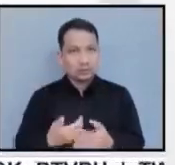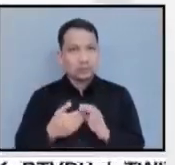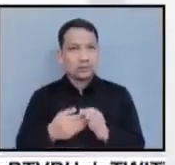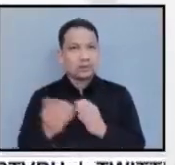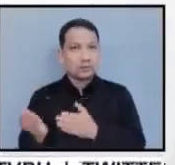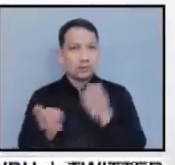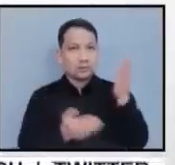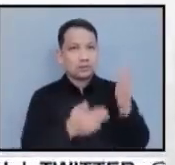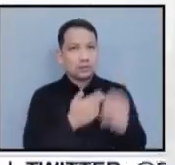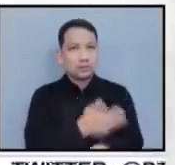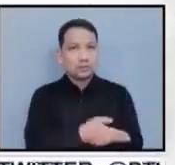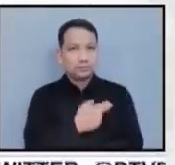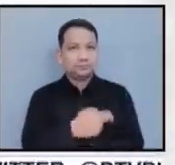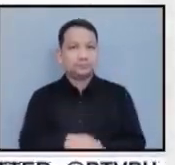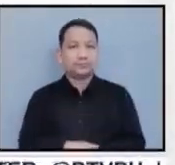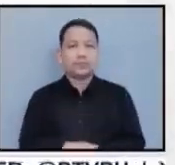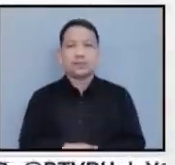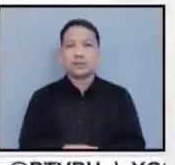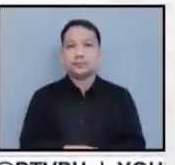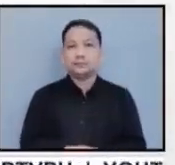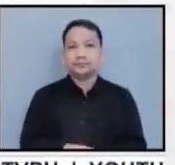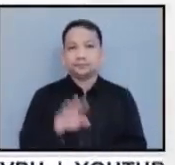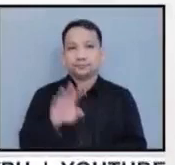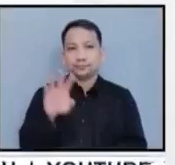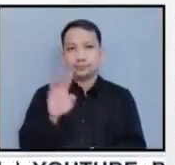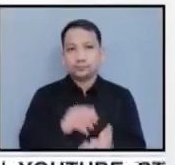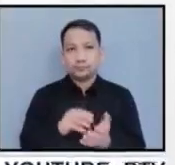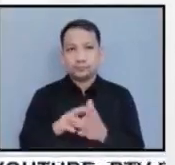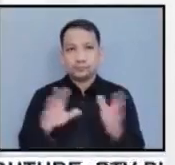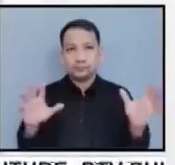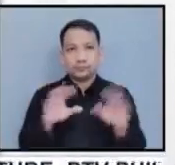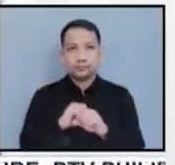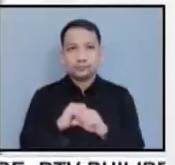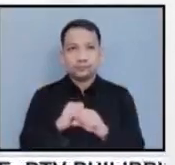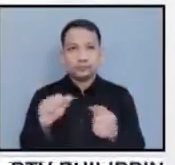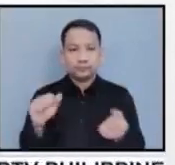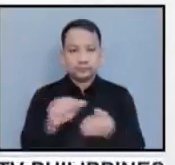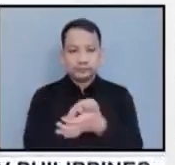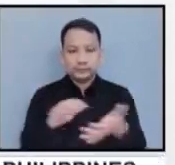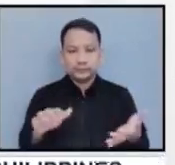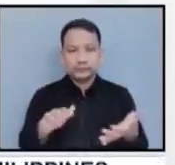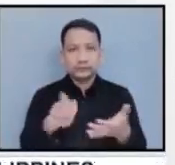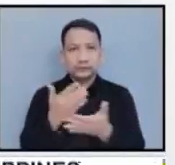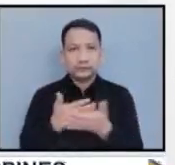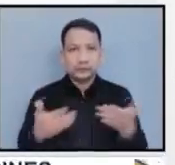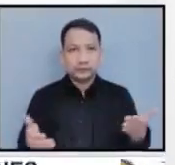ospital. Abot ng 4 milyong piso ang tinatayang halaga ng mga natupok na ari-arian.